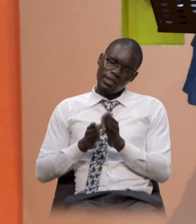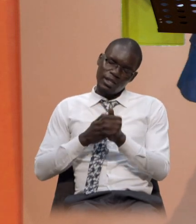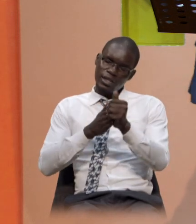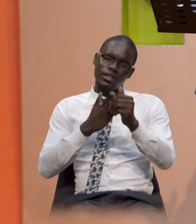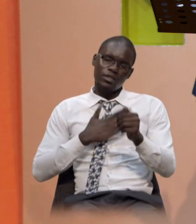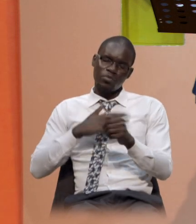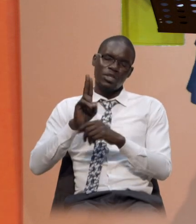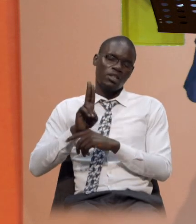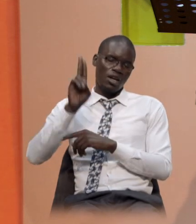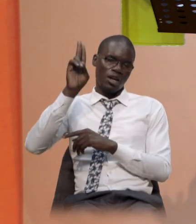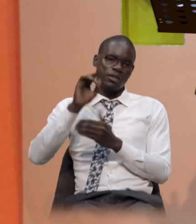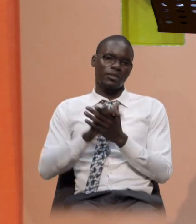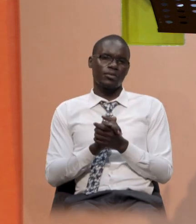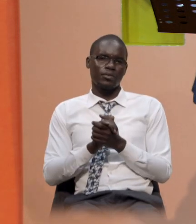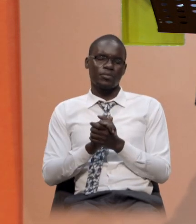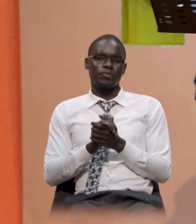uniongoze